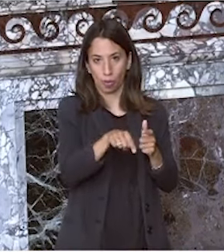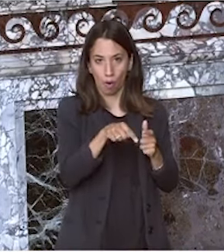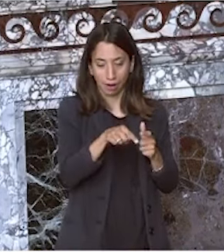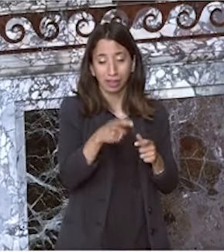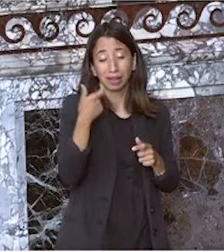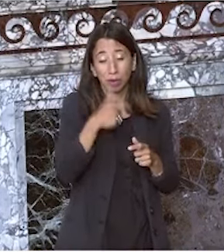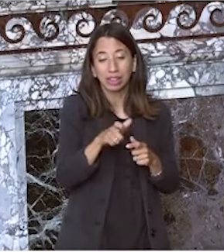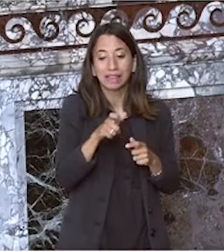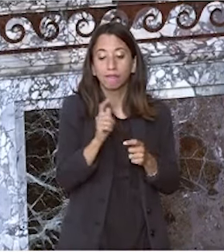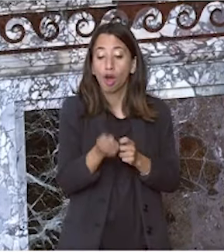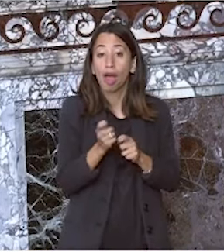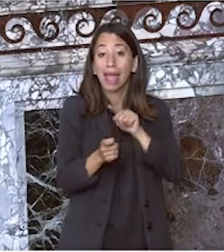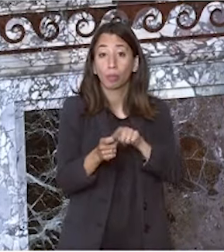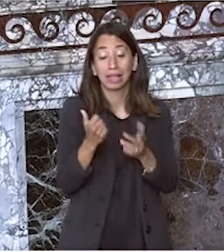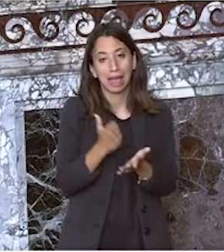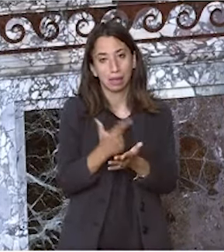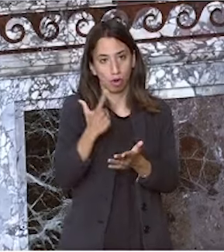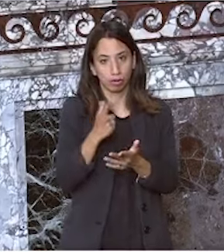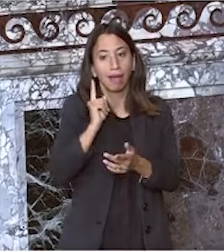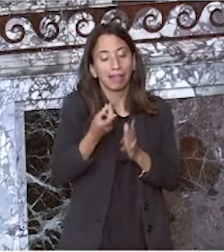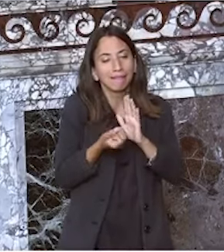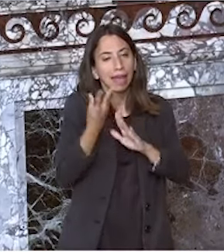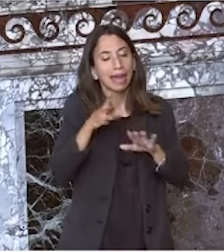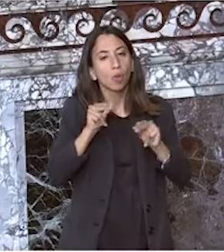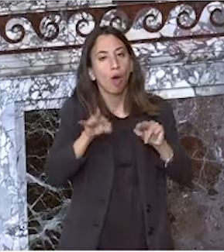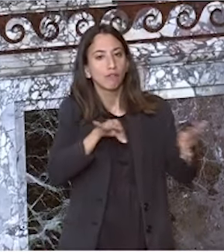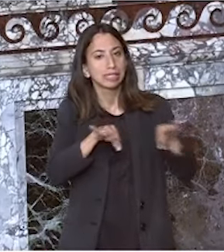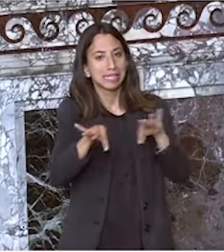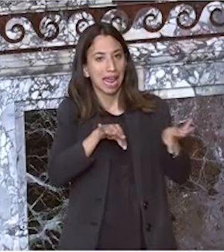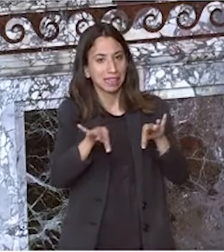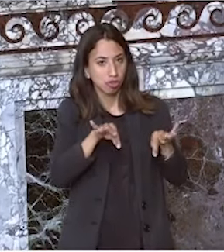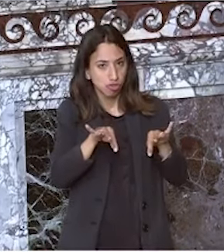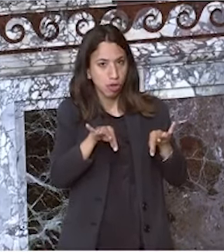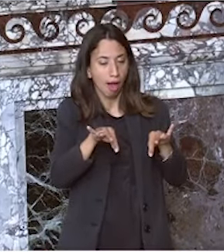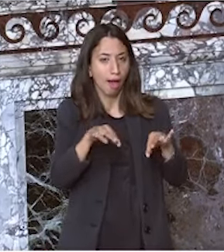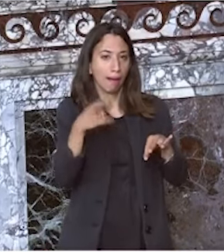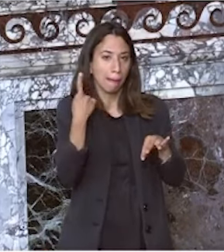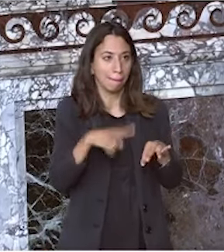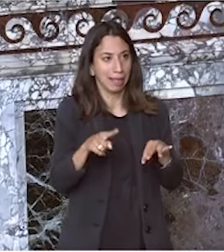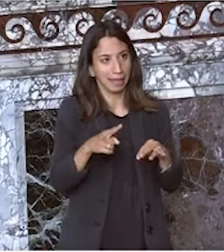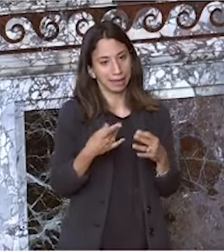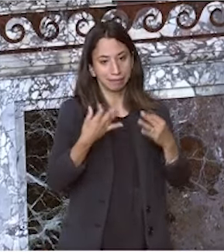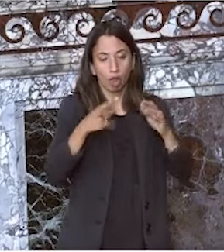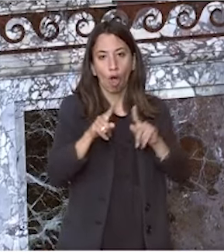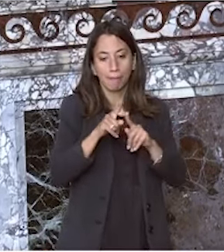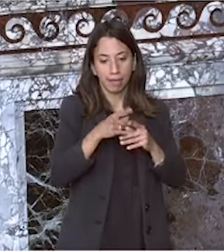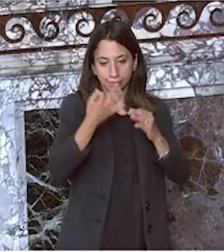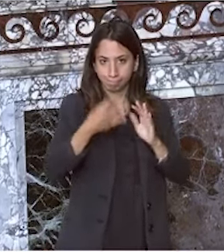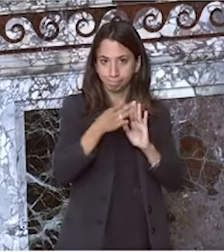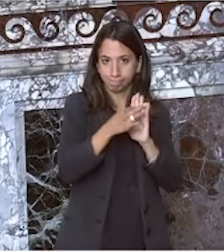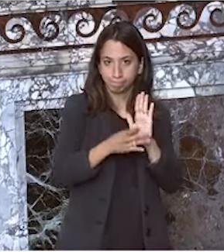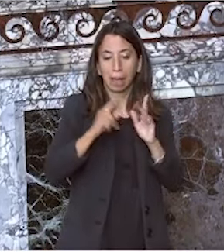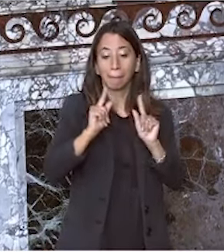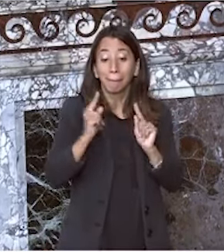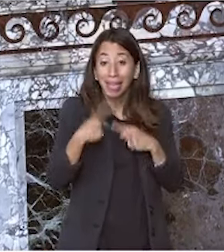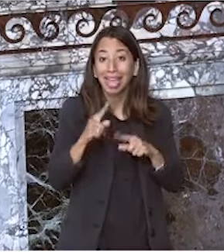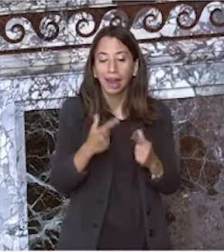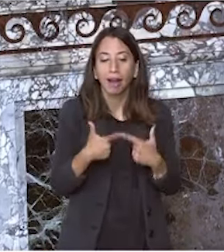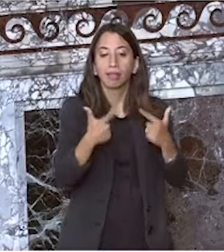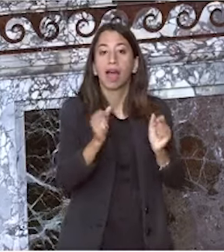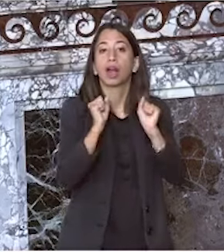Strategy 2030, varata dall'Eurosistema, e collaborato alla definizione di misure legislative volte a consentire il prelievo di